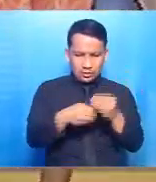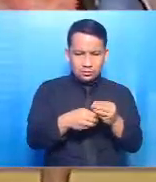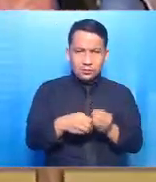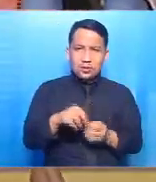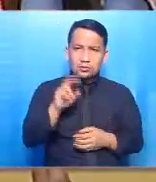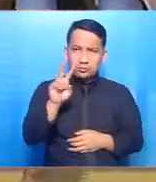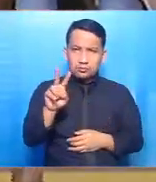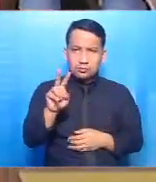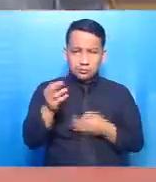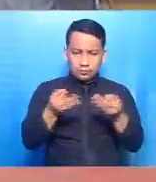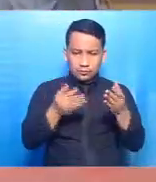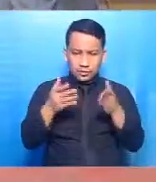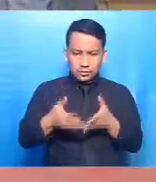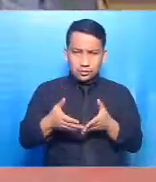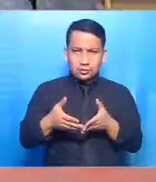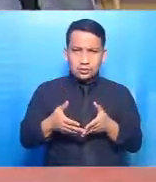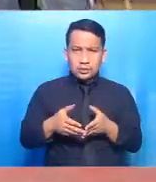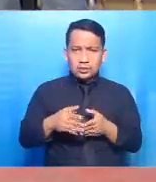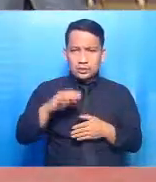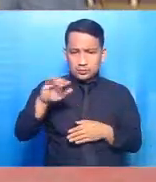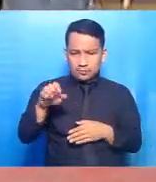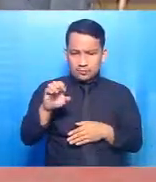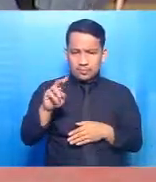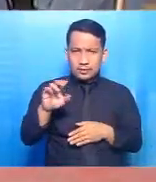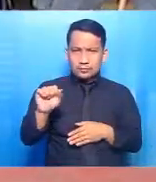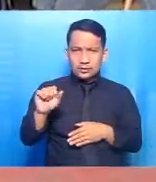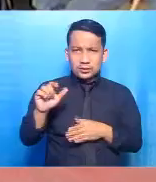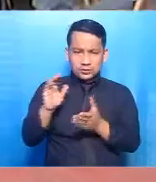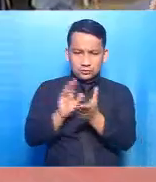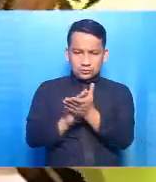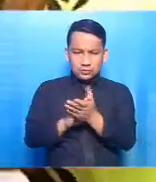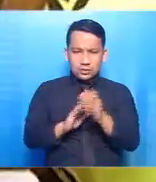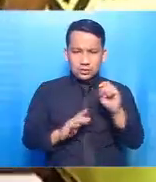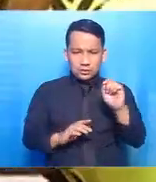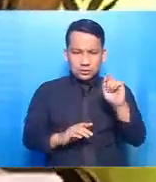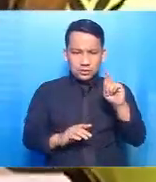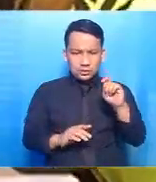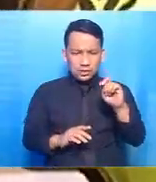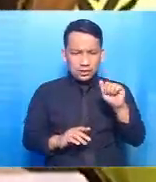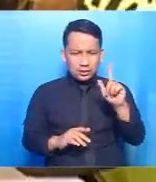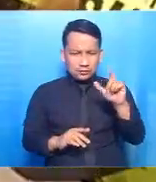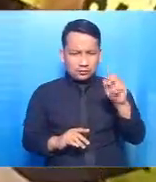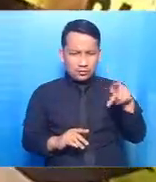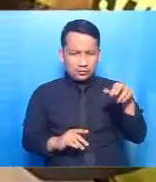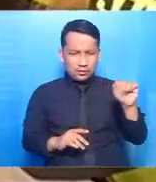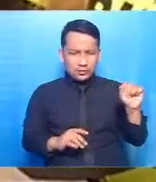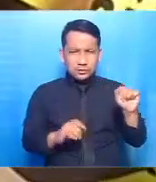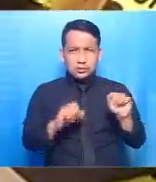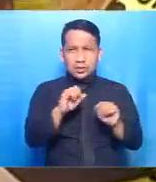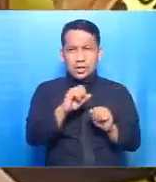2 pang quarantine sites sa Emilio Jacinto Senior High School at Talipa Pa Senior High School.